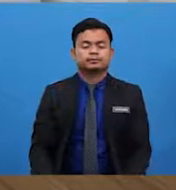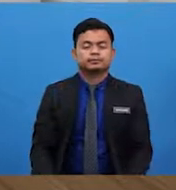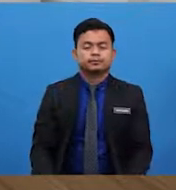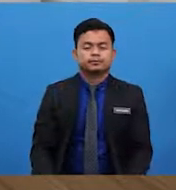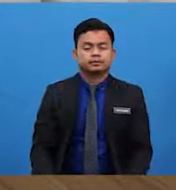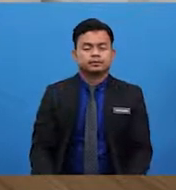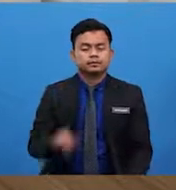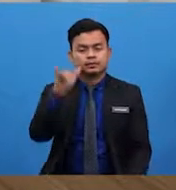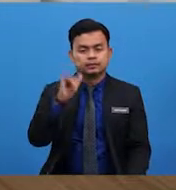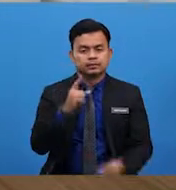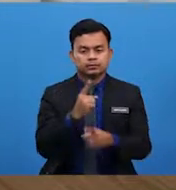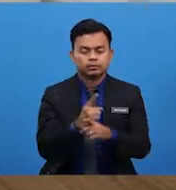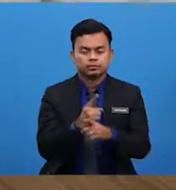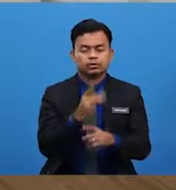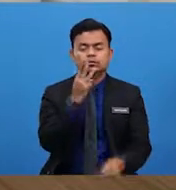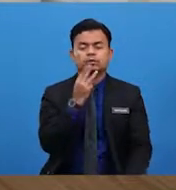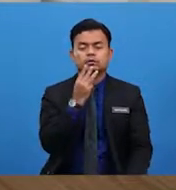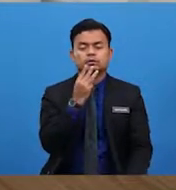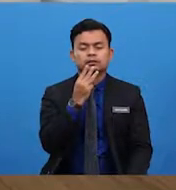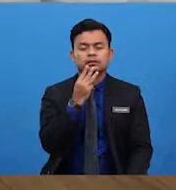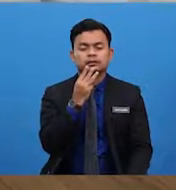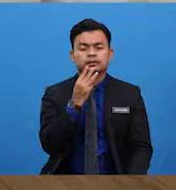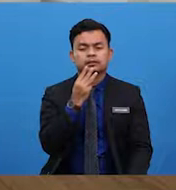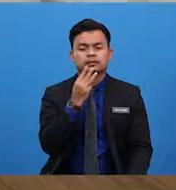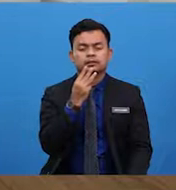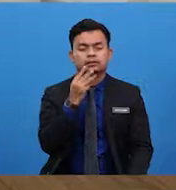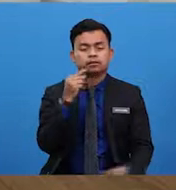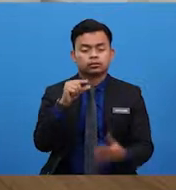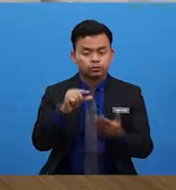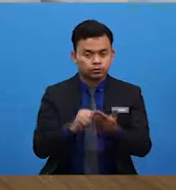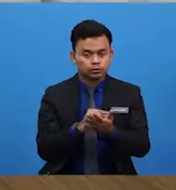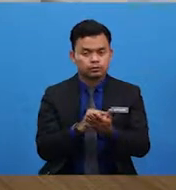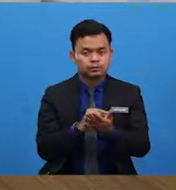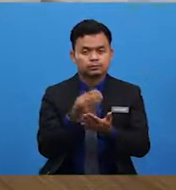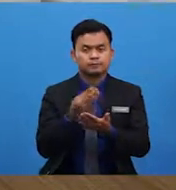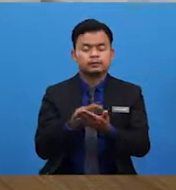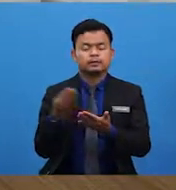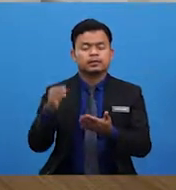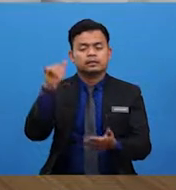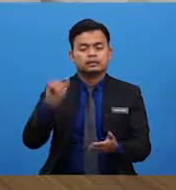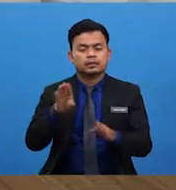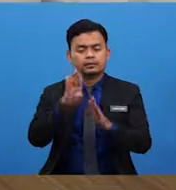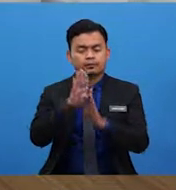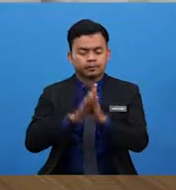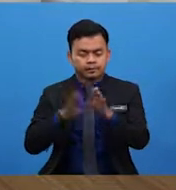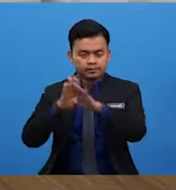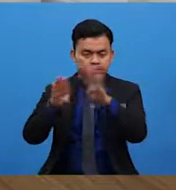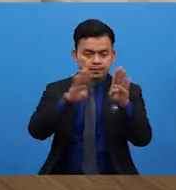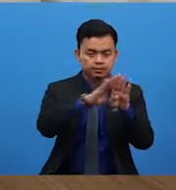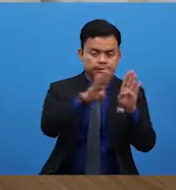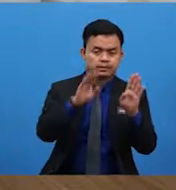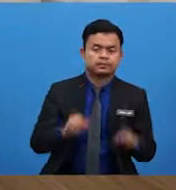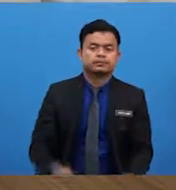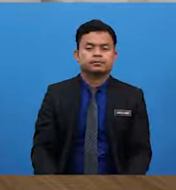sebenarnya warna-warni mobile yang bergizi ditengok pengkarya itu adil menghasilkan karya